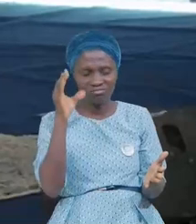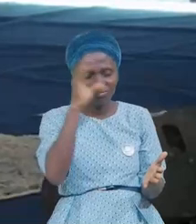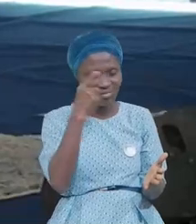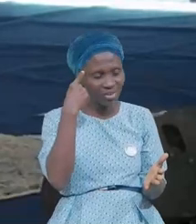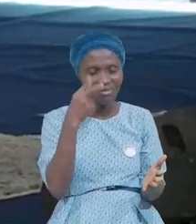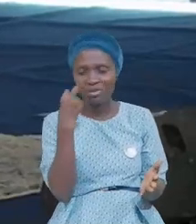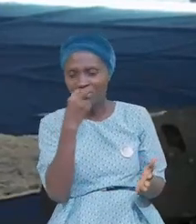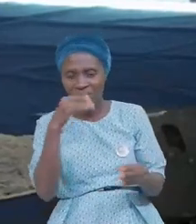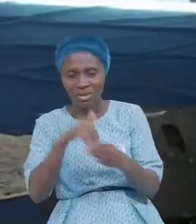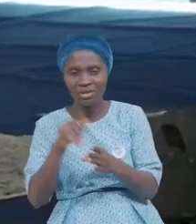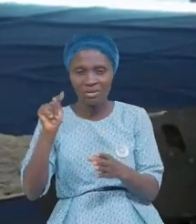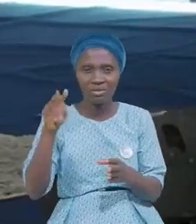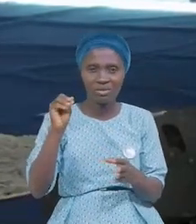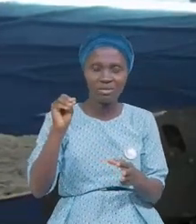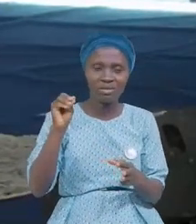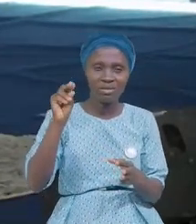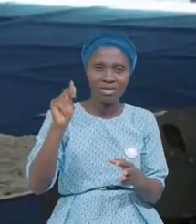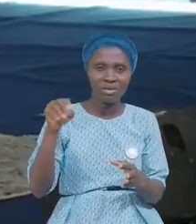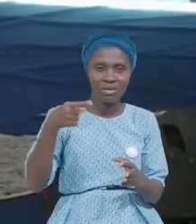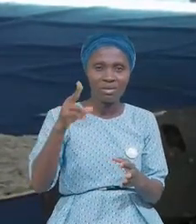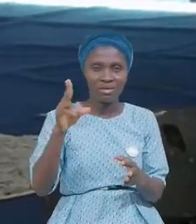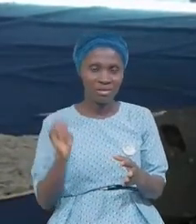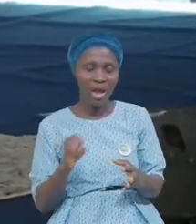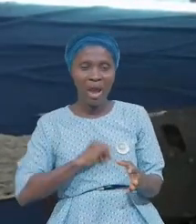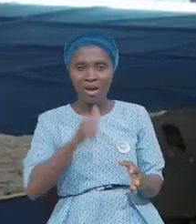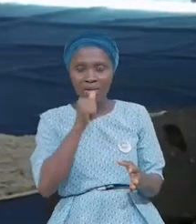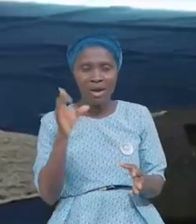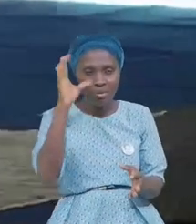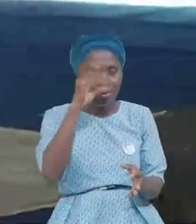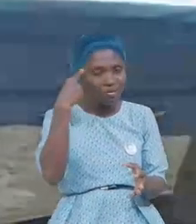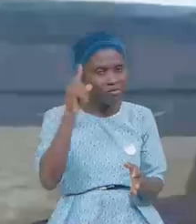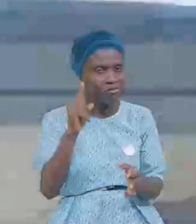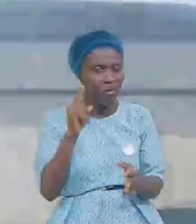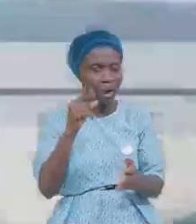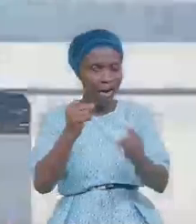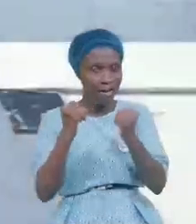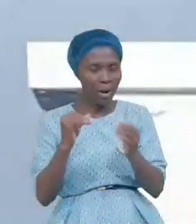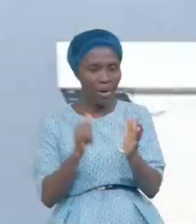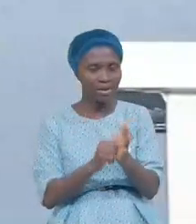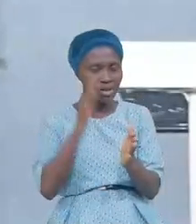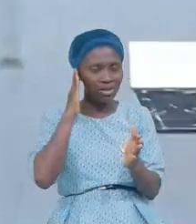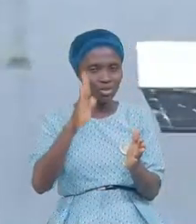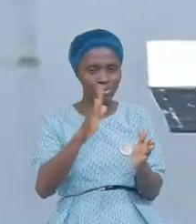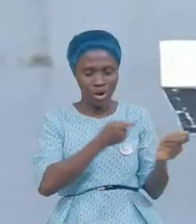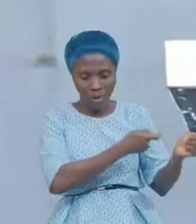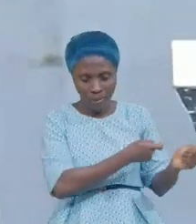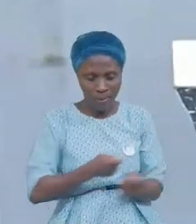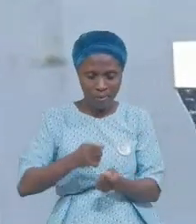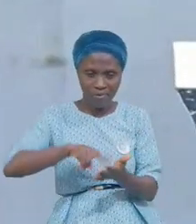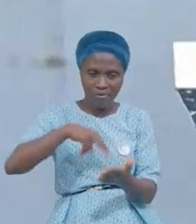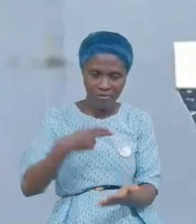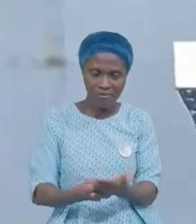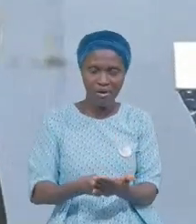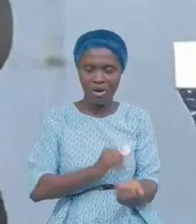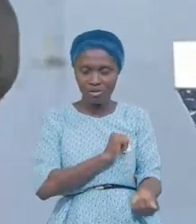cherche la puissance qui va bombarder tout ce qui est devant moi et